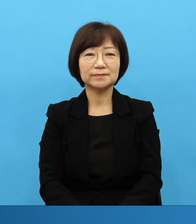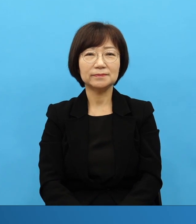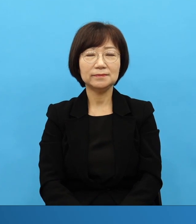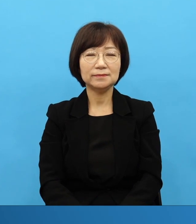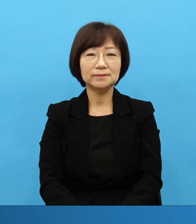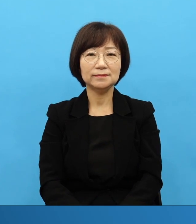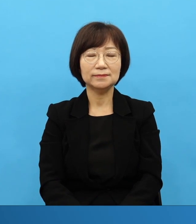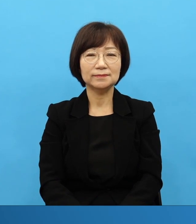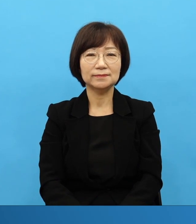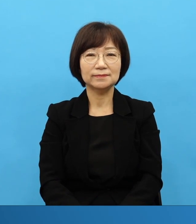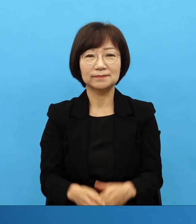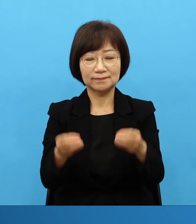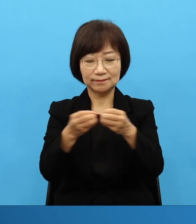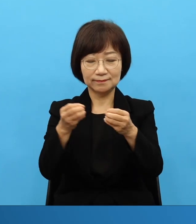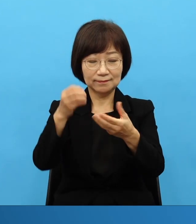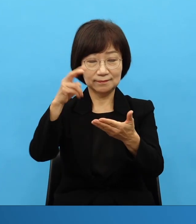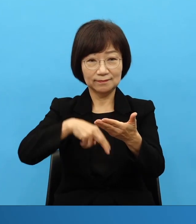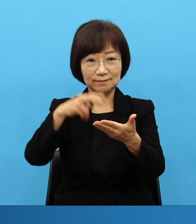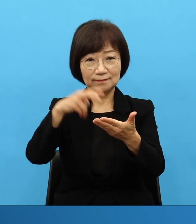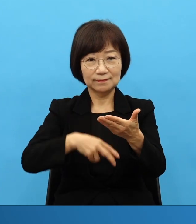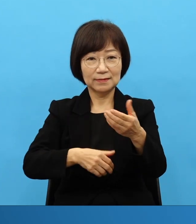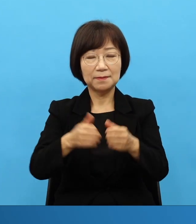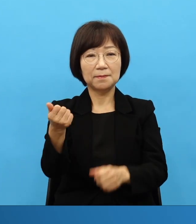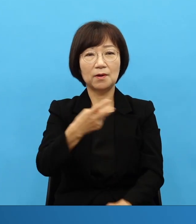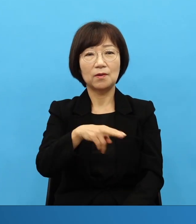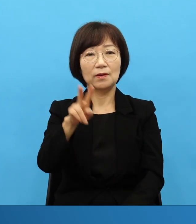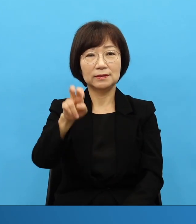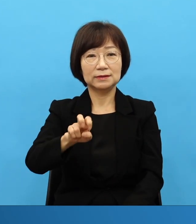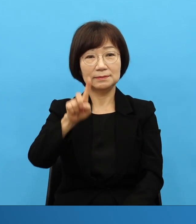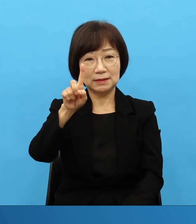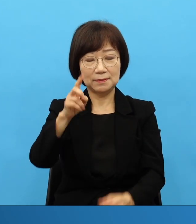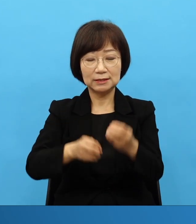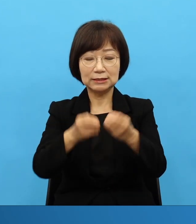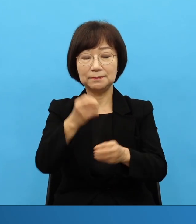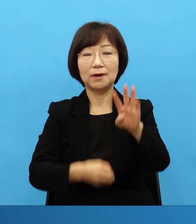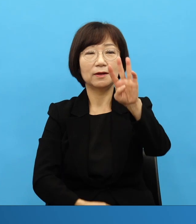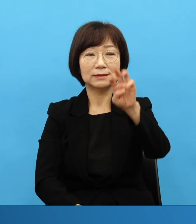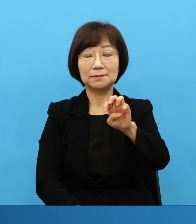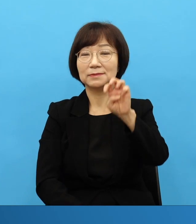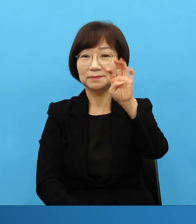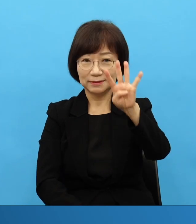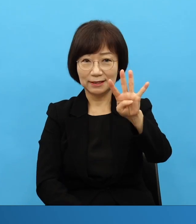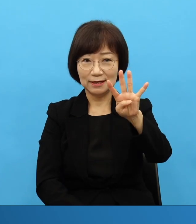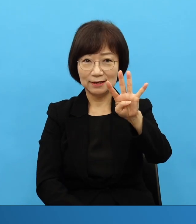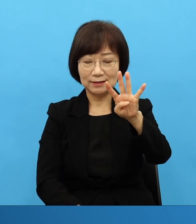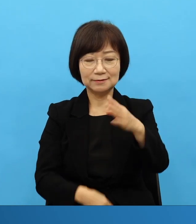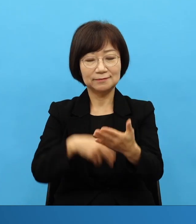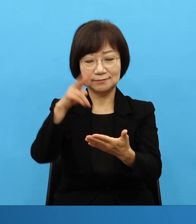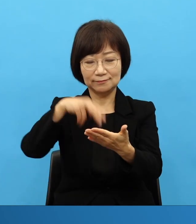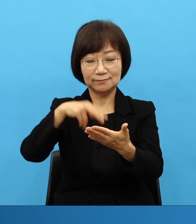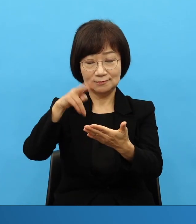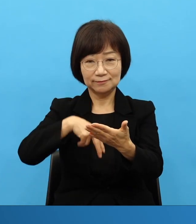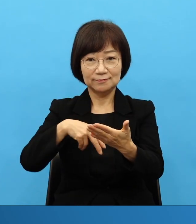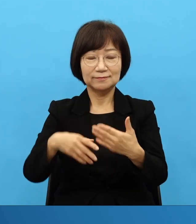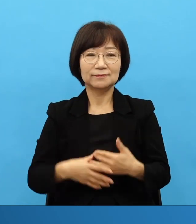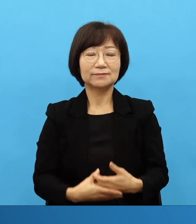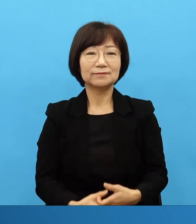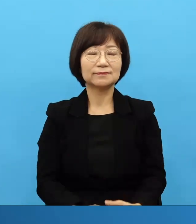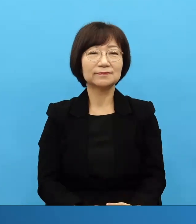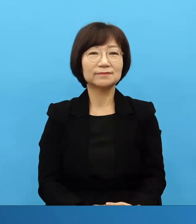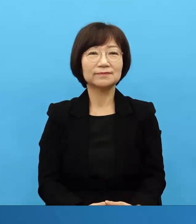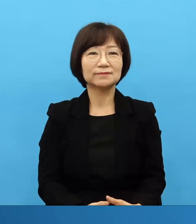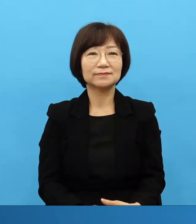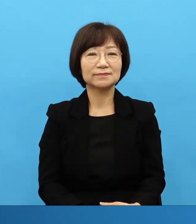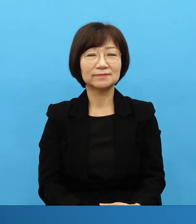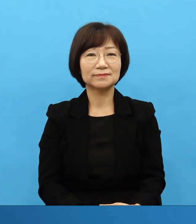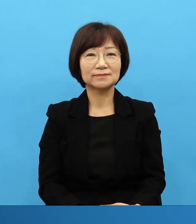아멘. 교동문 10편 21편 10편 34편 21번입니다. 교동문 21번입니다. Responsive reading